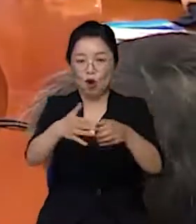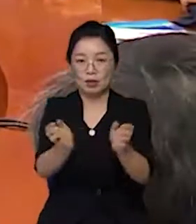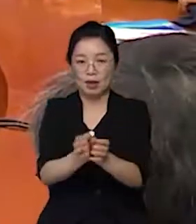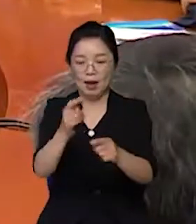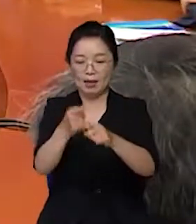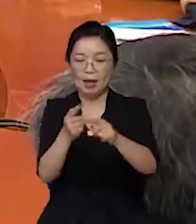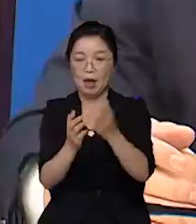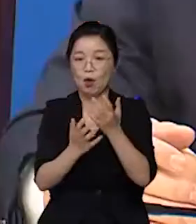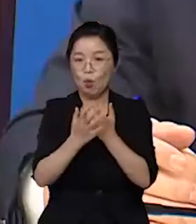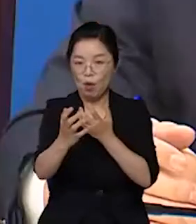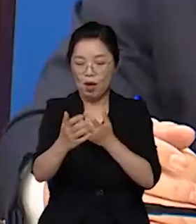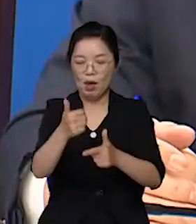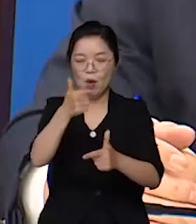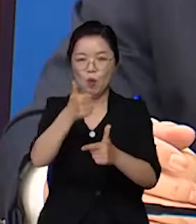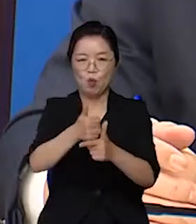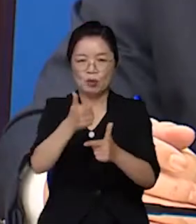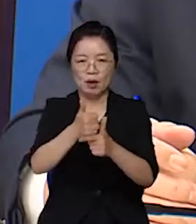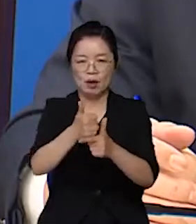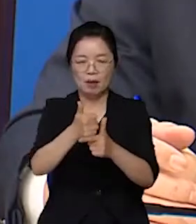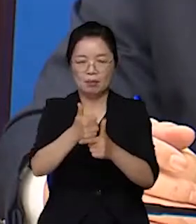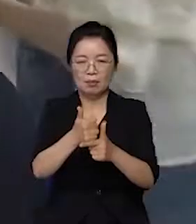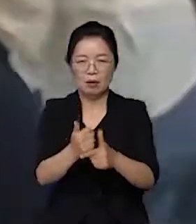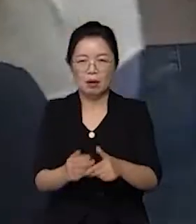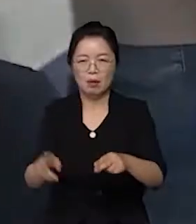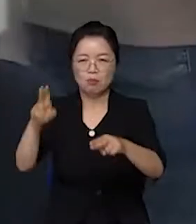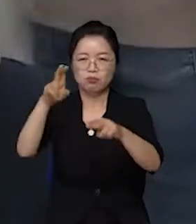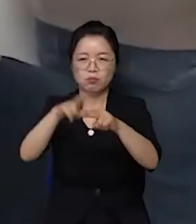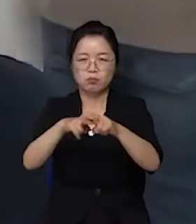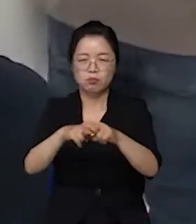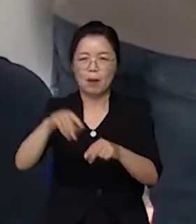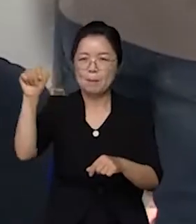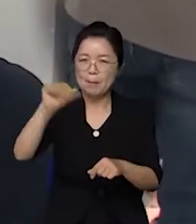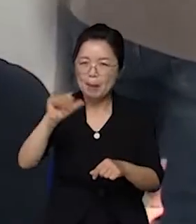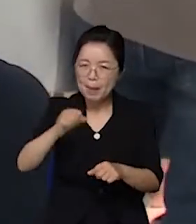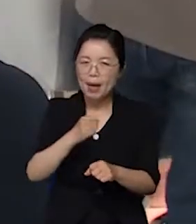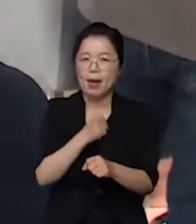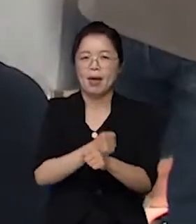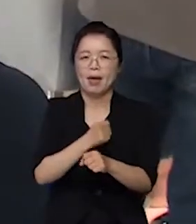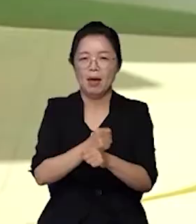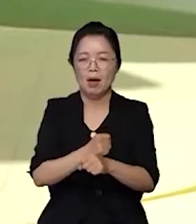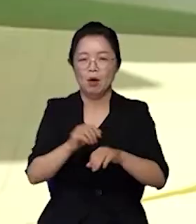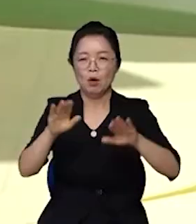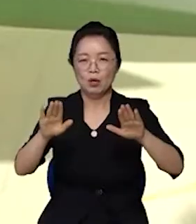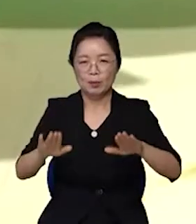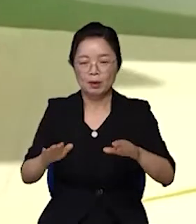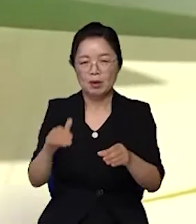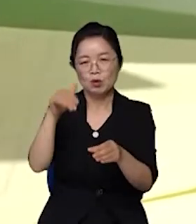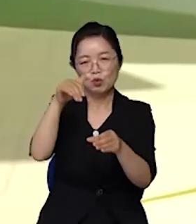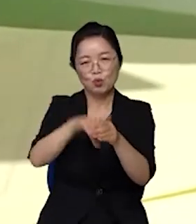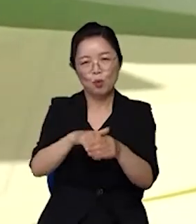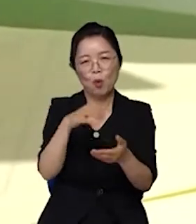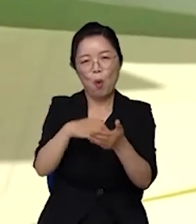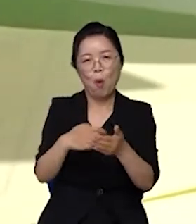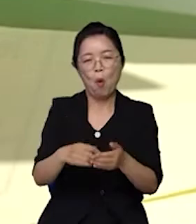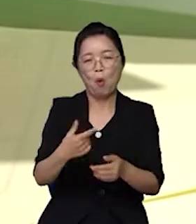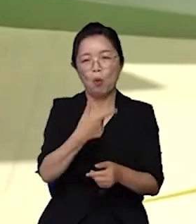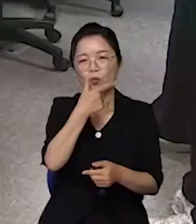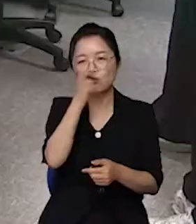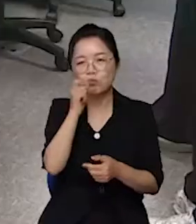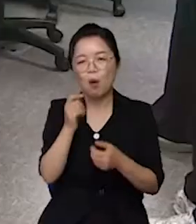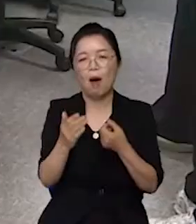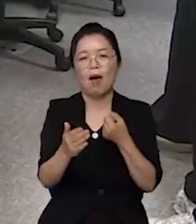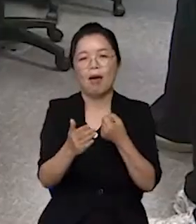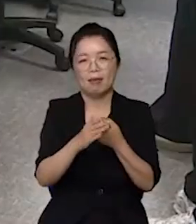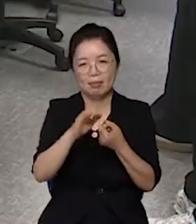호남 의원들은 번번이 최고위원 도전에 실패했고 광주는 역대 가장 낮은 지방선거 투표율로 회초리를